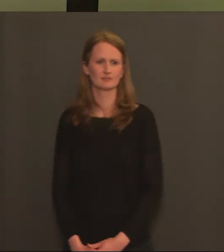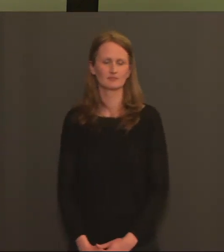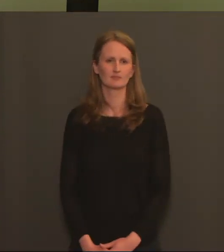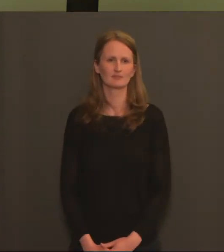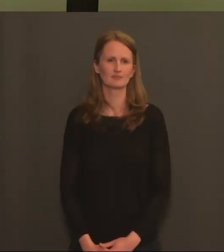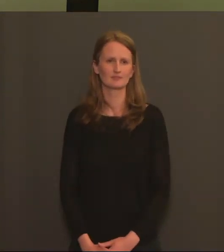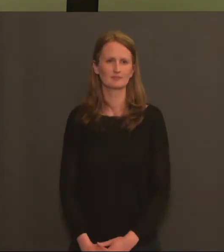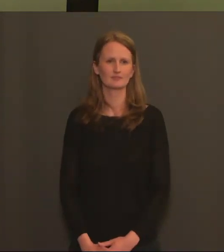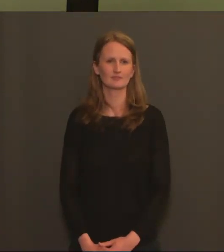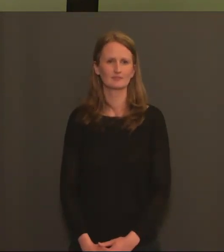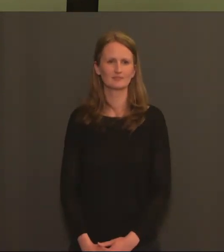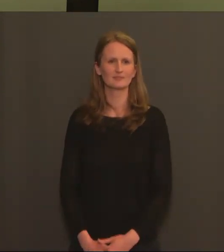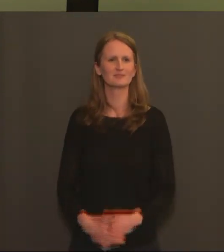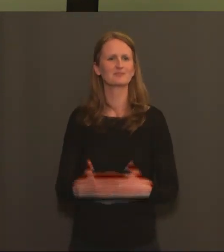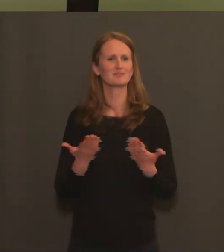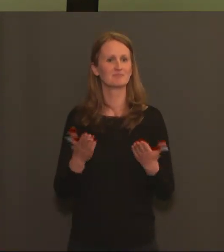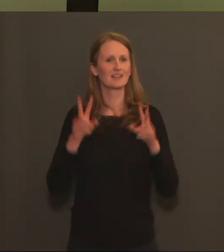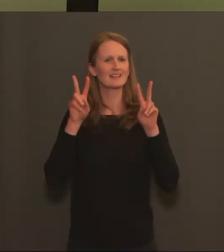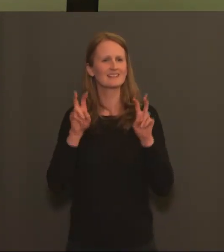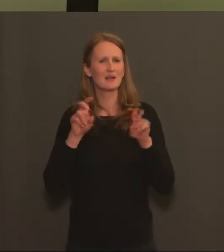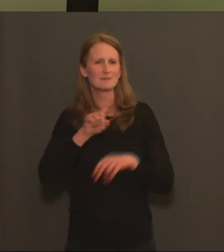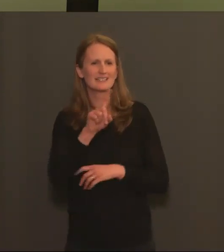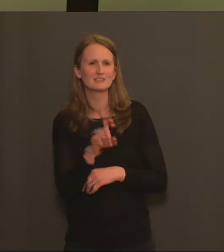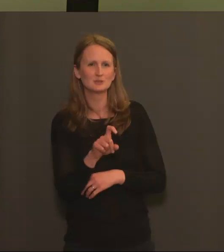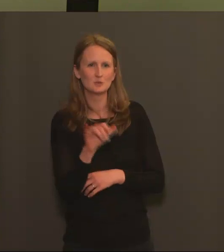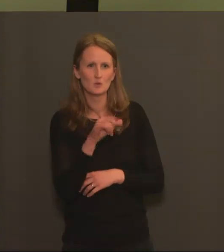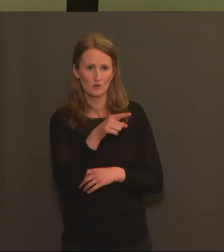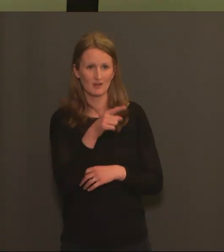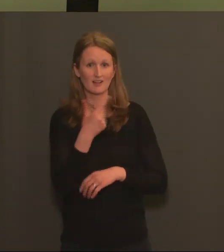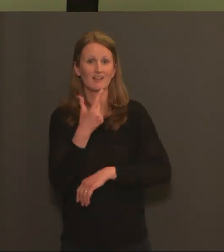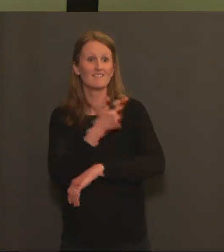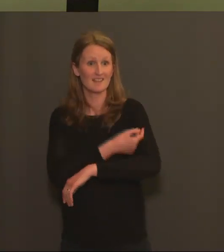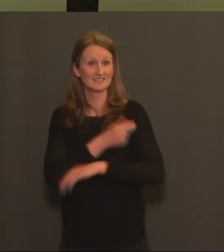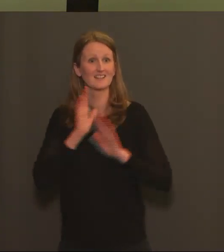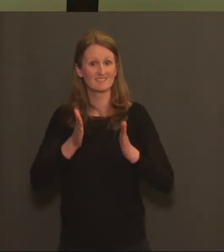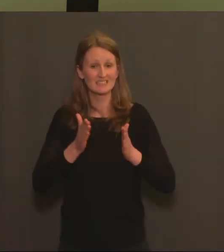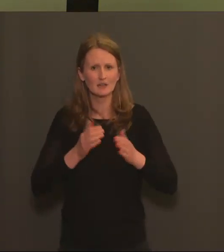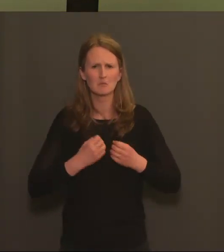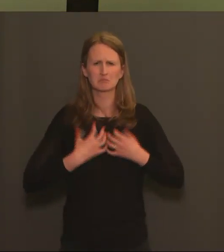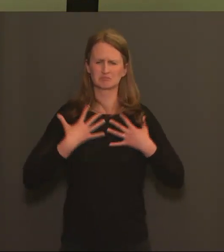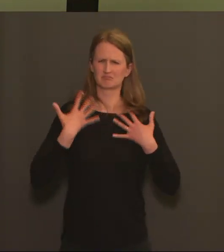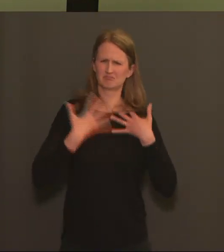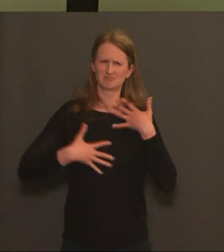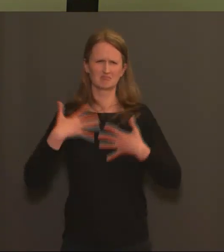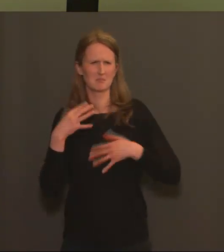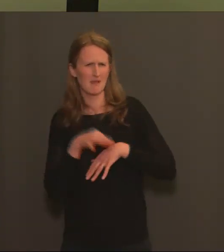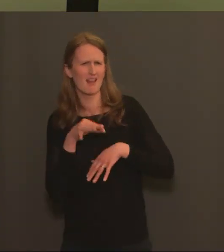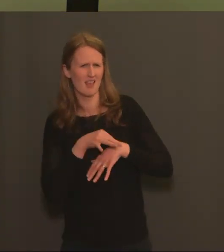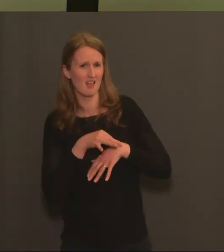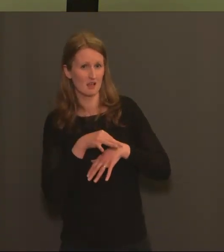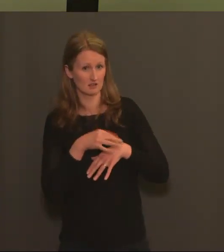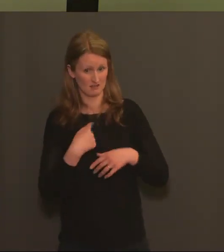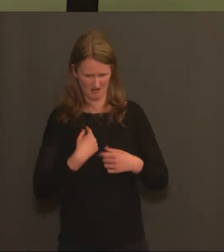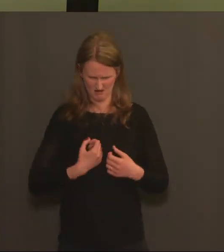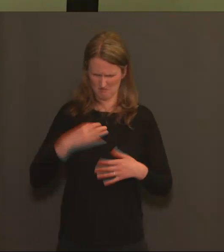Concernant le signalement des effets secondaires du vaccin, les médecins généralistes signalent à la plateforme les effets secondaires qui leur